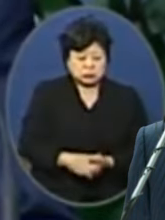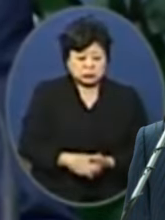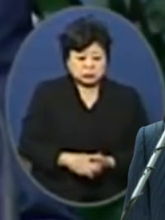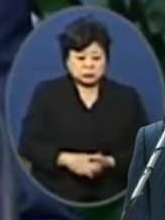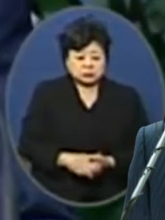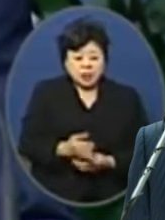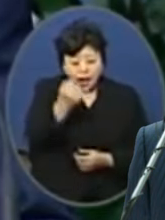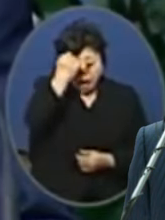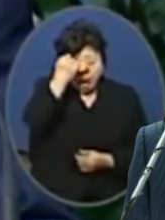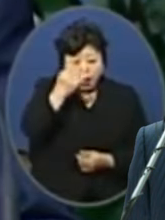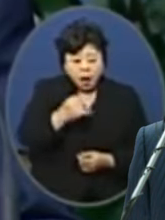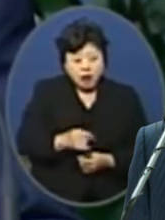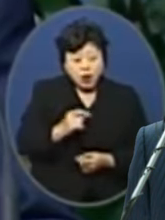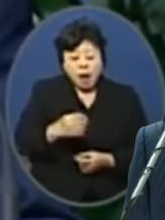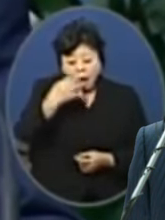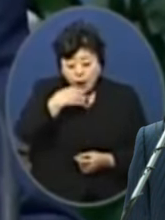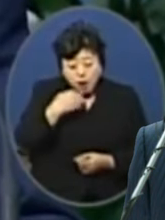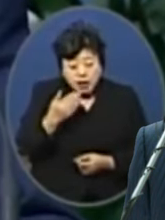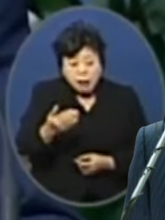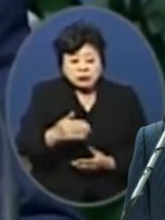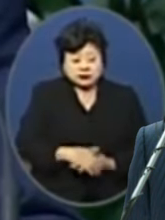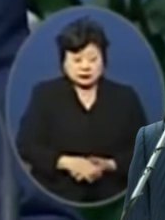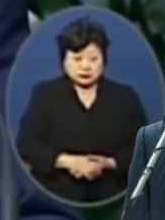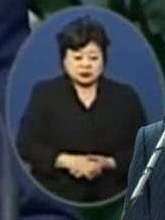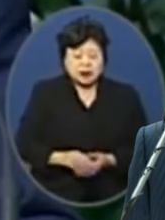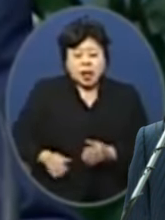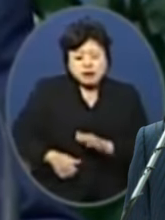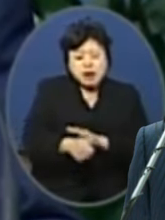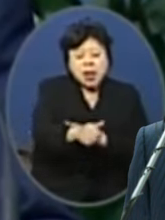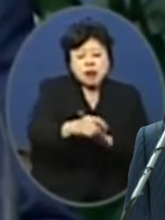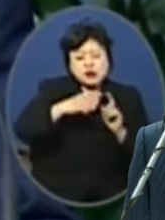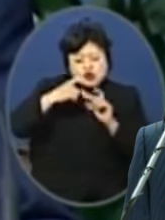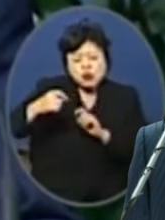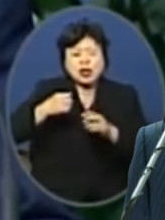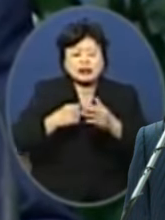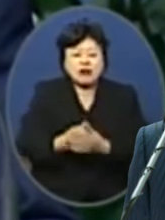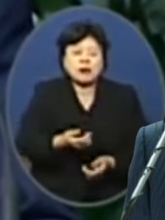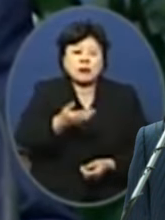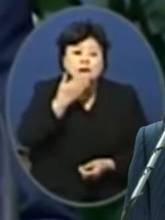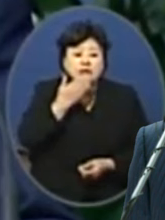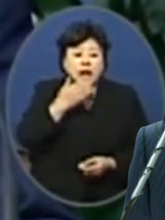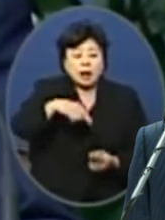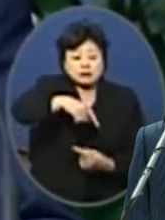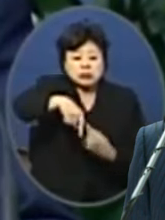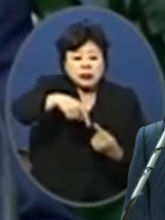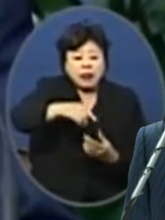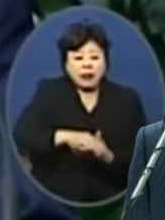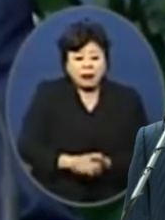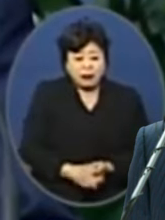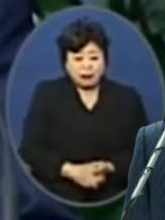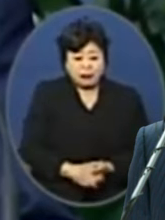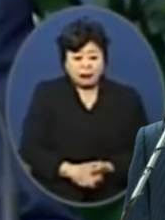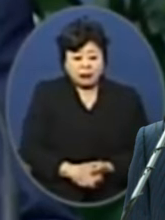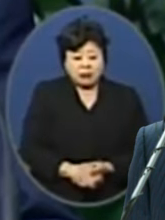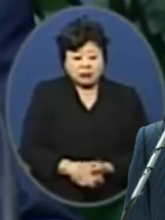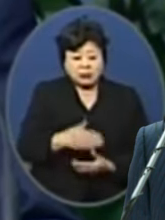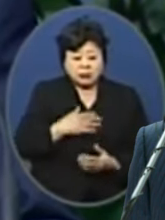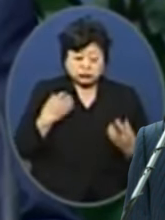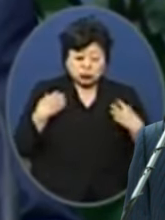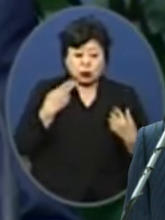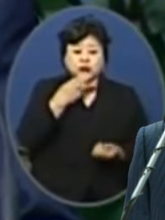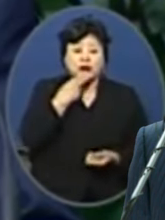하와 왜 나가를 먹었냐 아 뱀이 나를 꽤 물어 내가 먹었습니다 자기에게 책임을